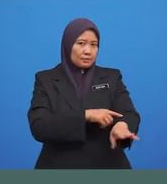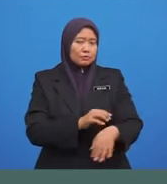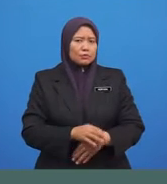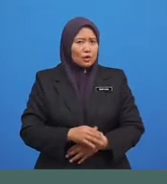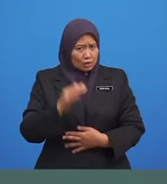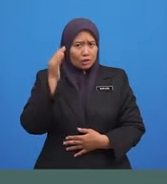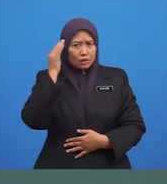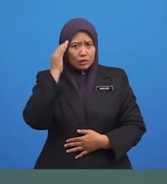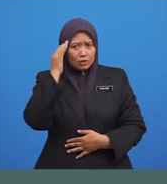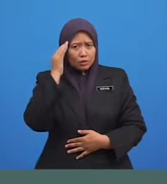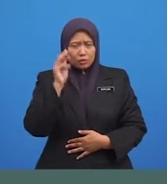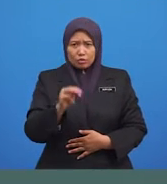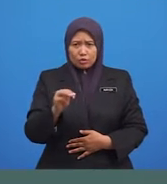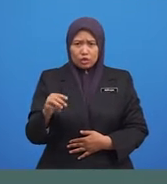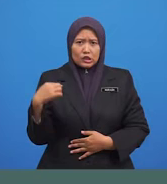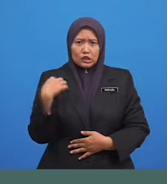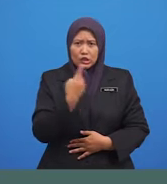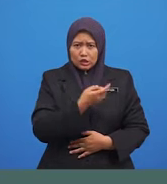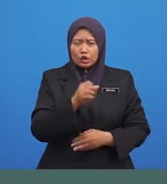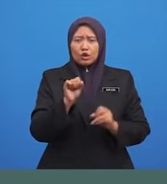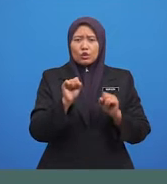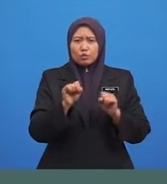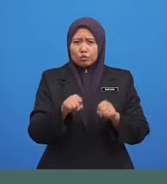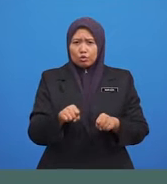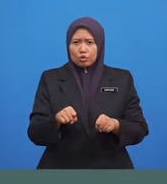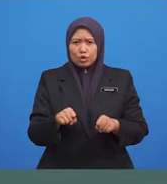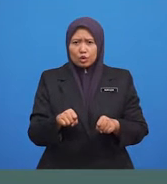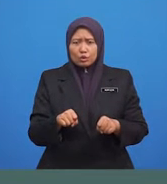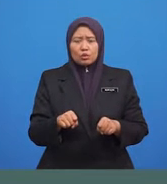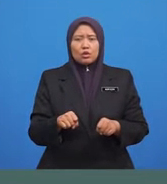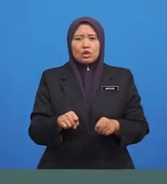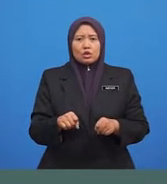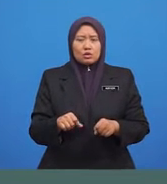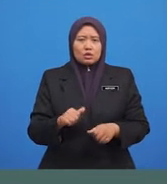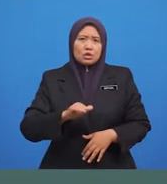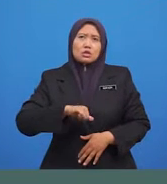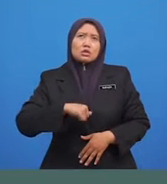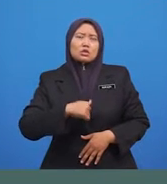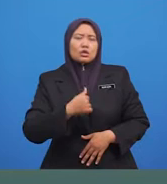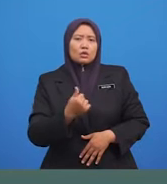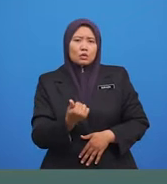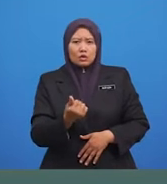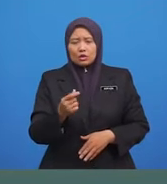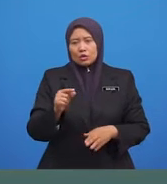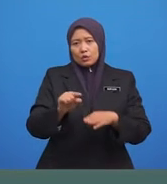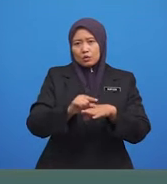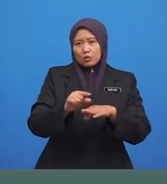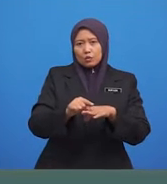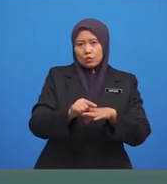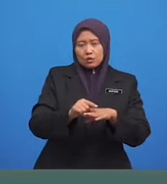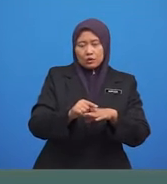Tahukah kamu, kita juga boleh membuat anggaran pengukuran menggunakan anggota badan.